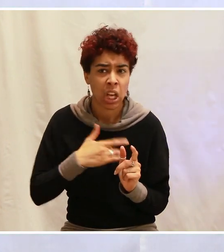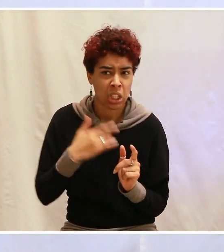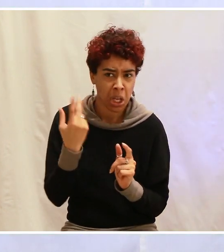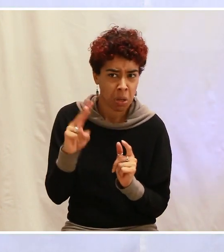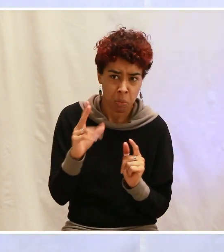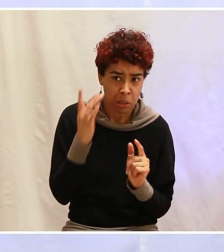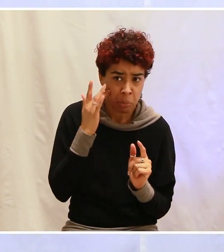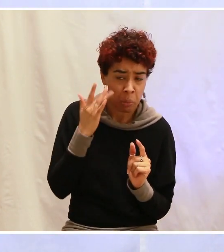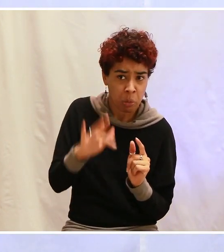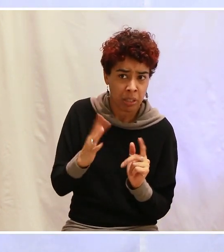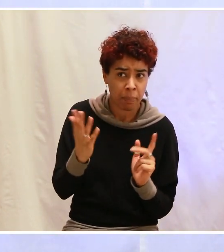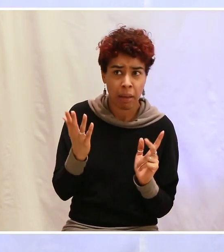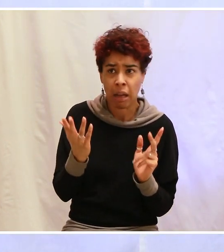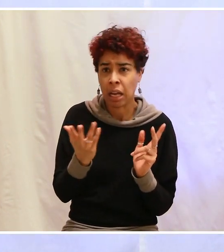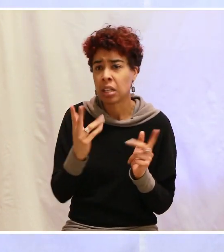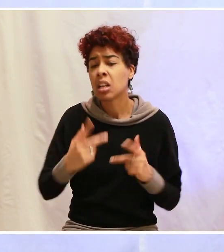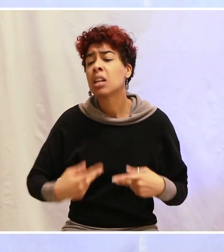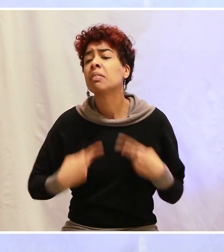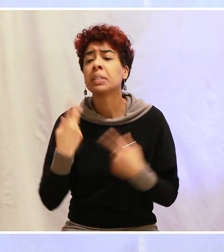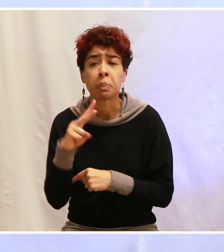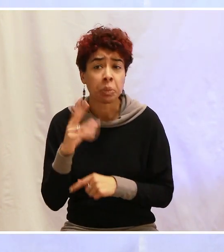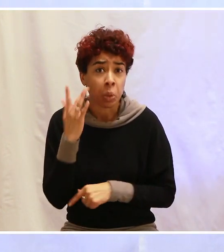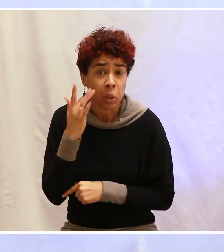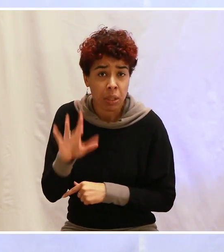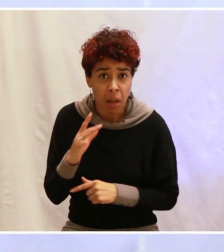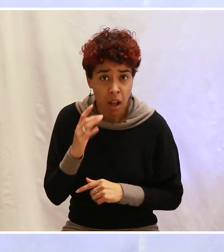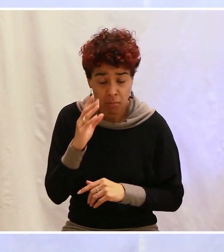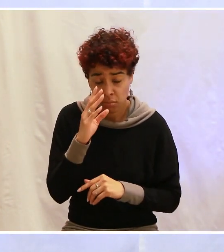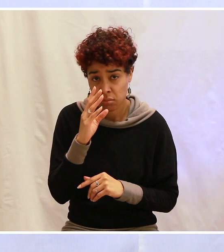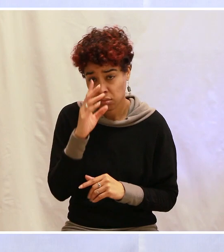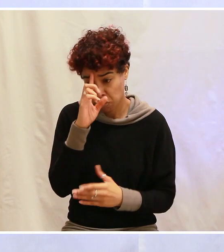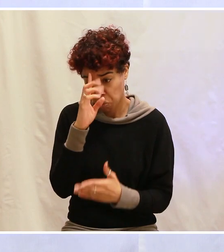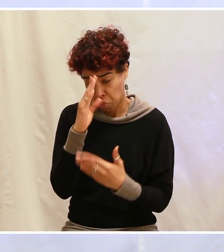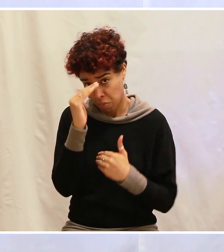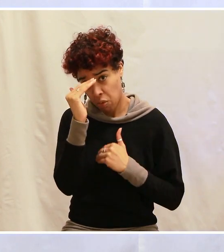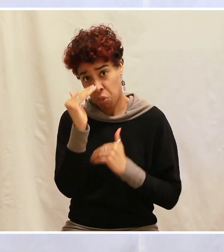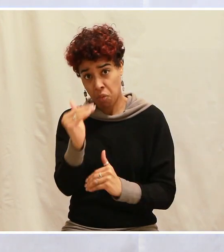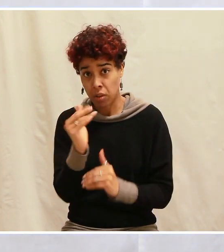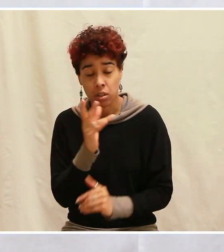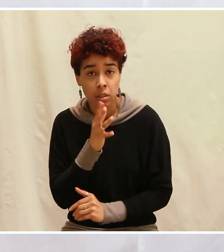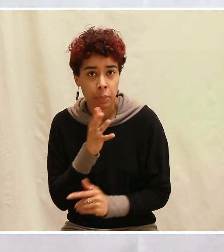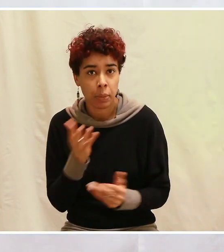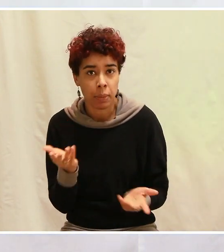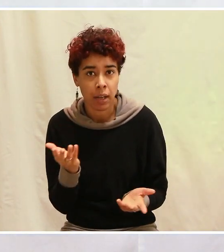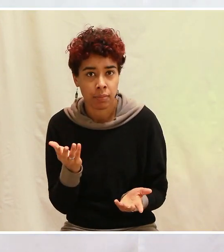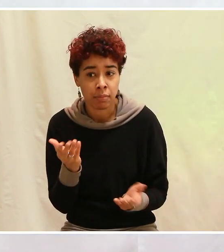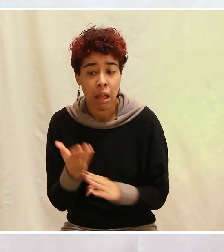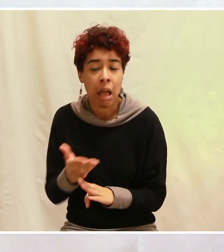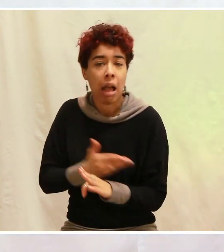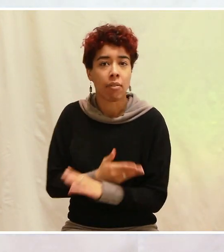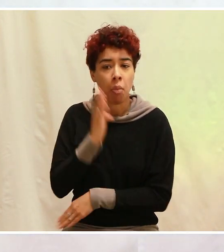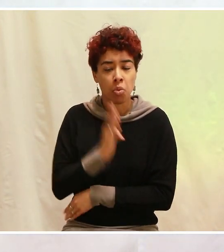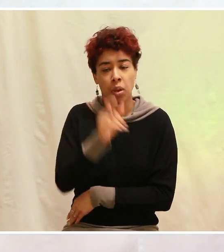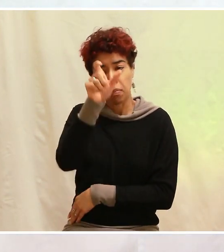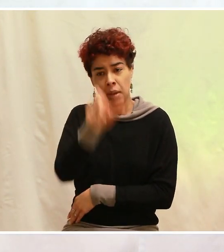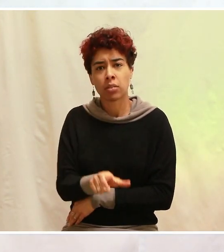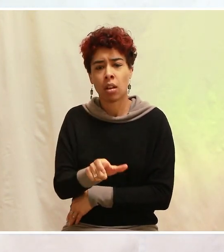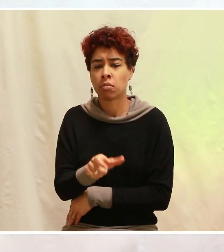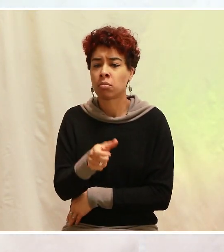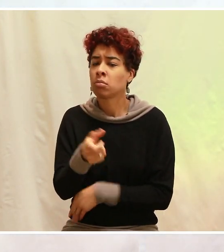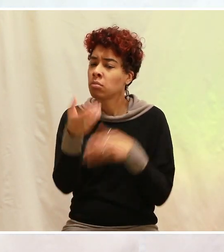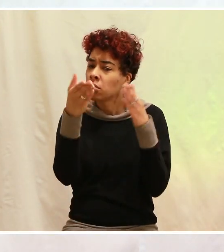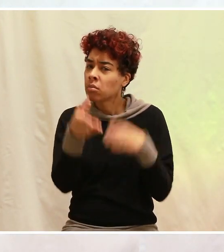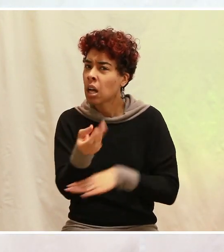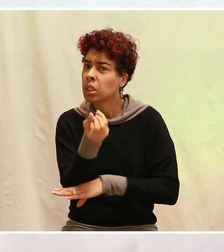la personne, la qualité de vie de la personne. On a besoin, pour faire confiance à quelqu'un, d'avoir quelqu'un en face de nous de